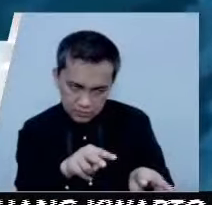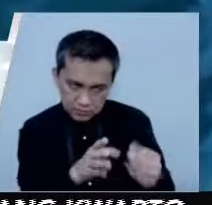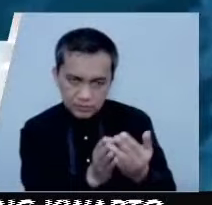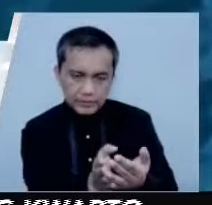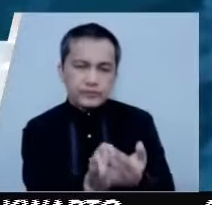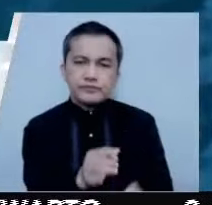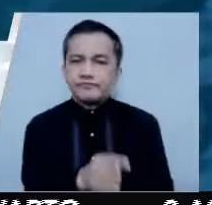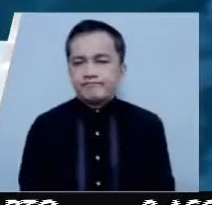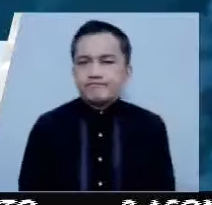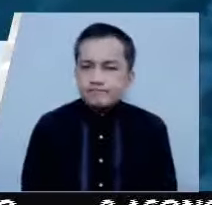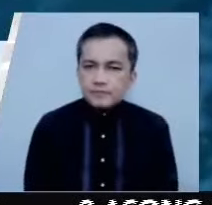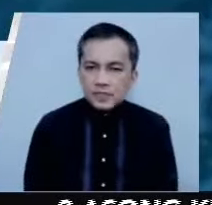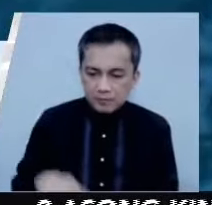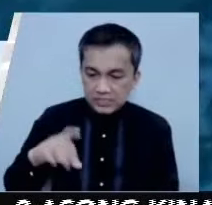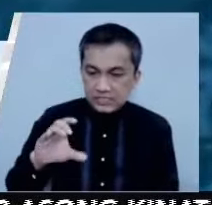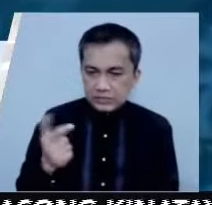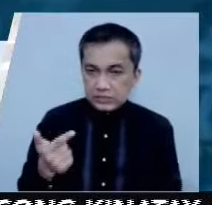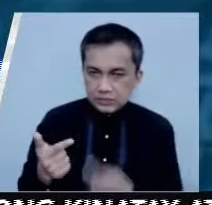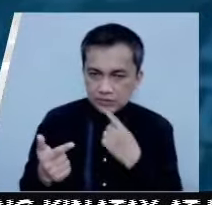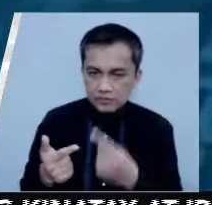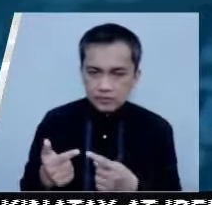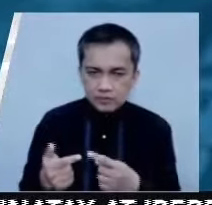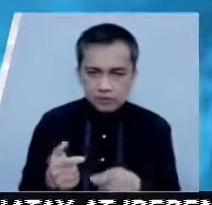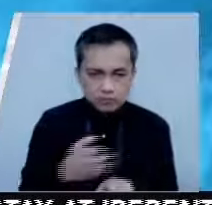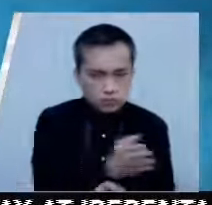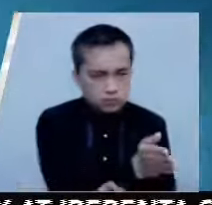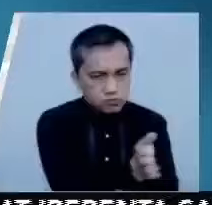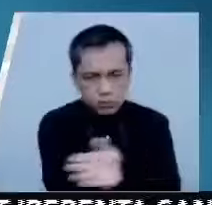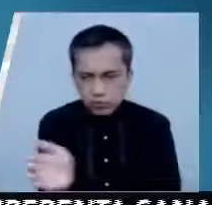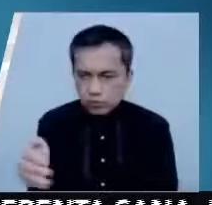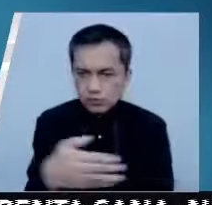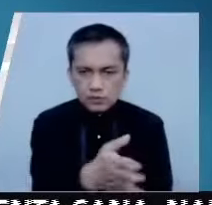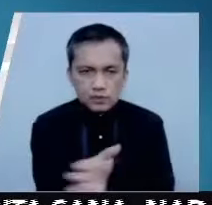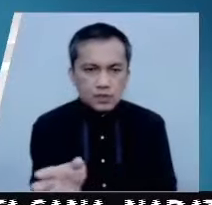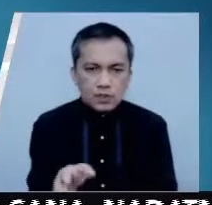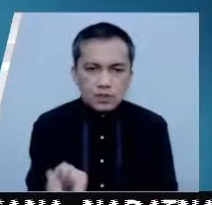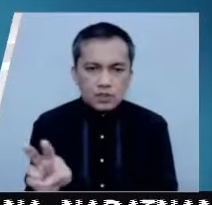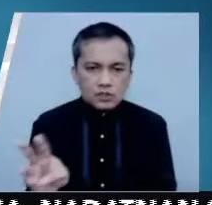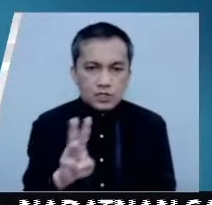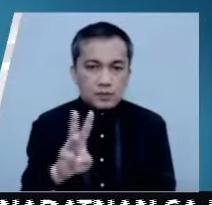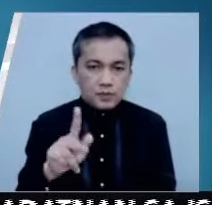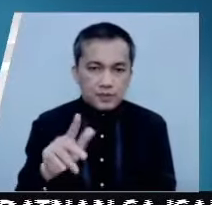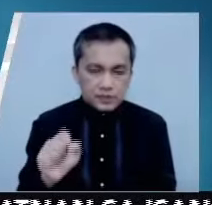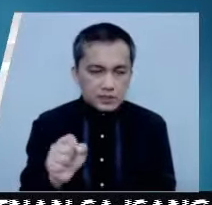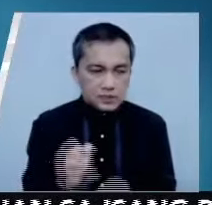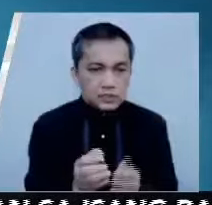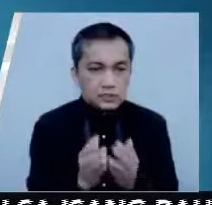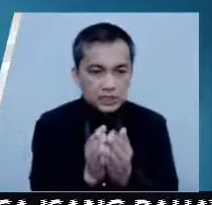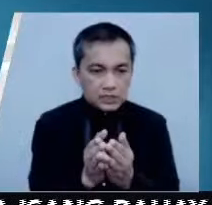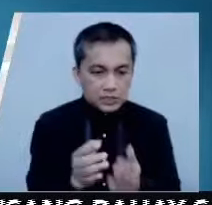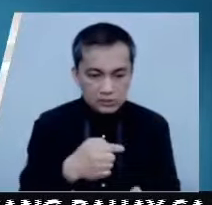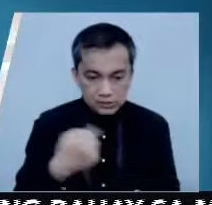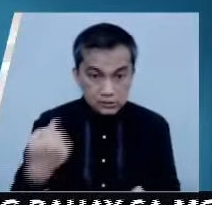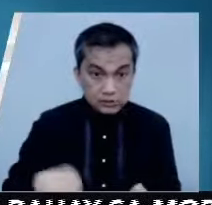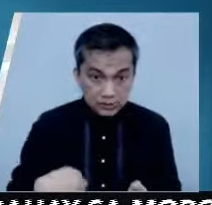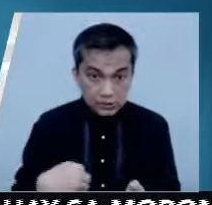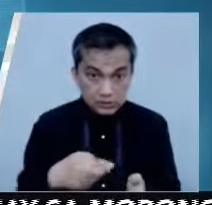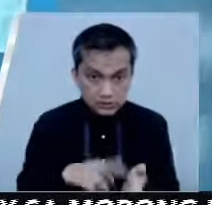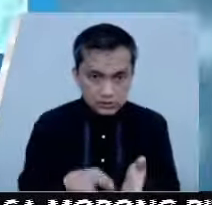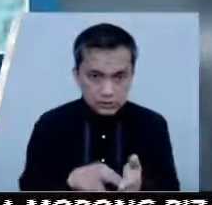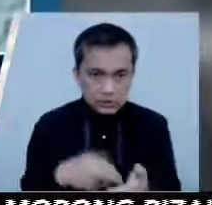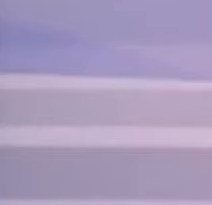Dagdag pa ng PCG, dumaan sa iba't ibang lugar sa West Philippine Sea ang China research vessel hanggang makarating sa Sabina